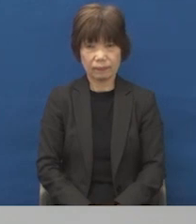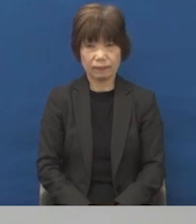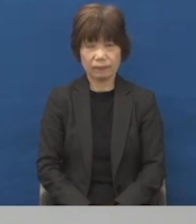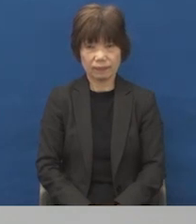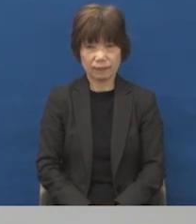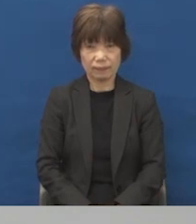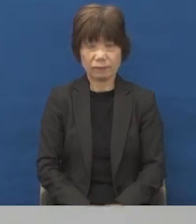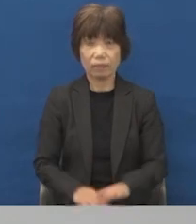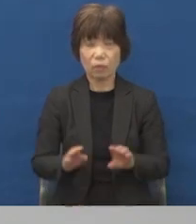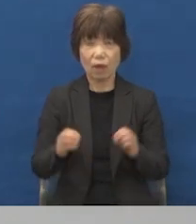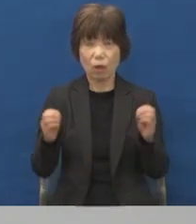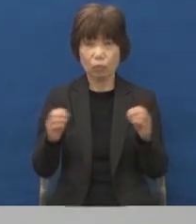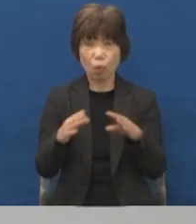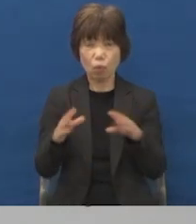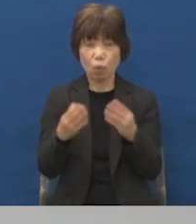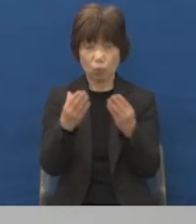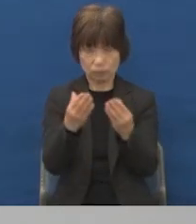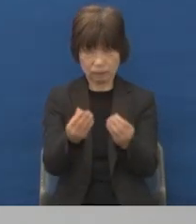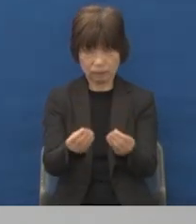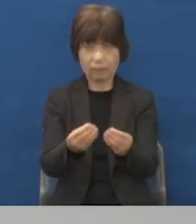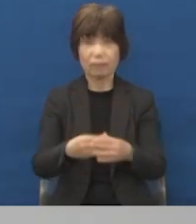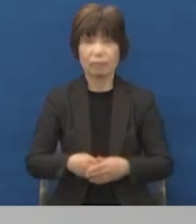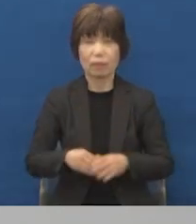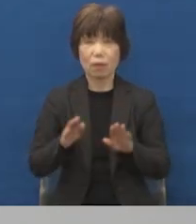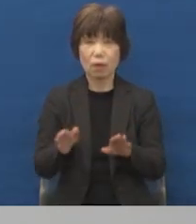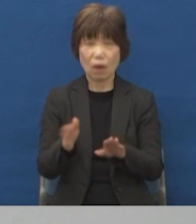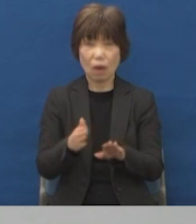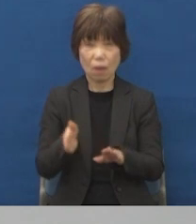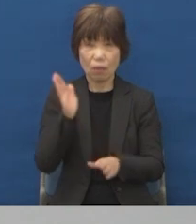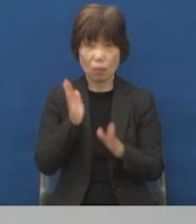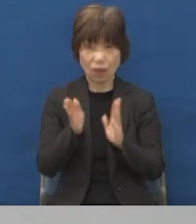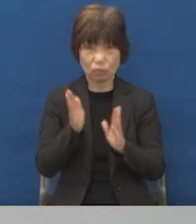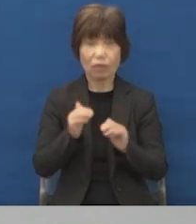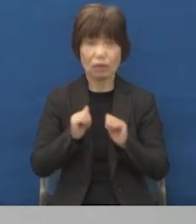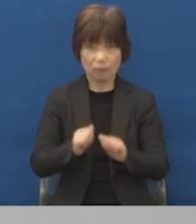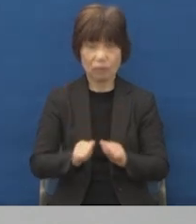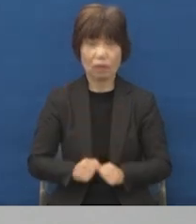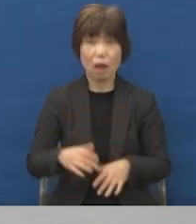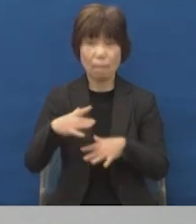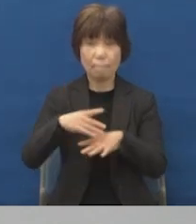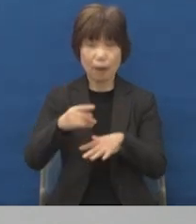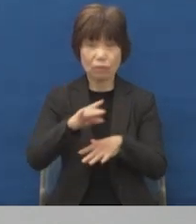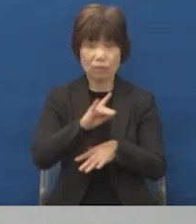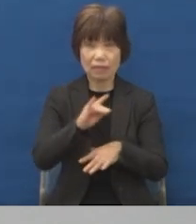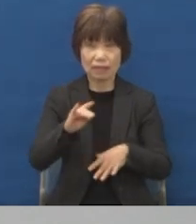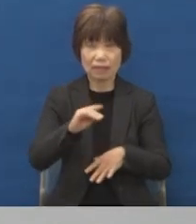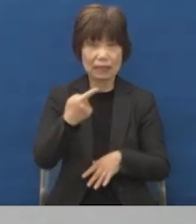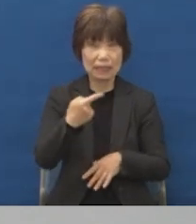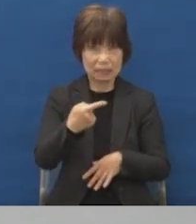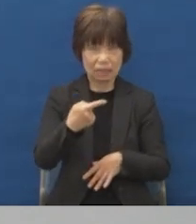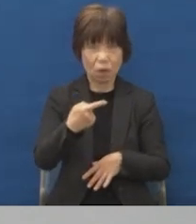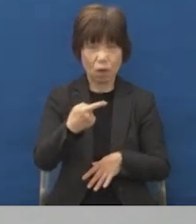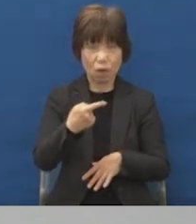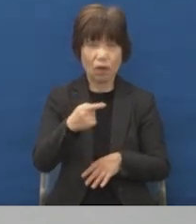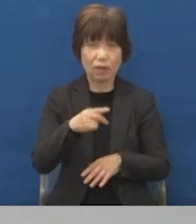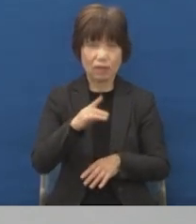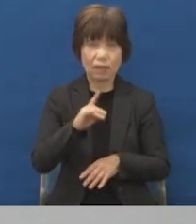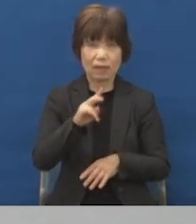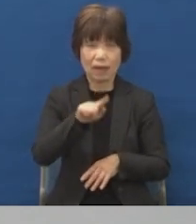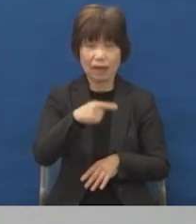これをもって討論を終結いたします。これより評決を取ります。まず、議第1号及び議